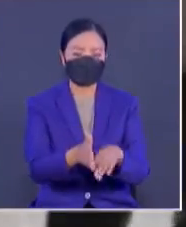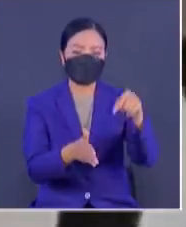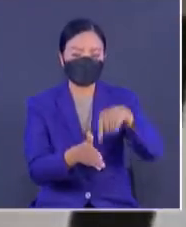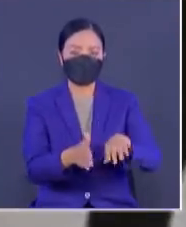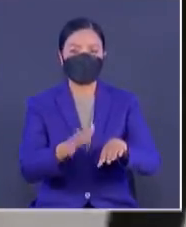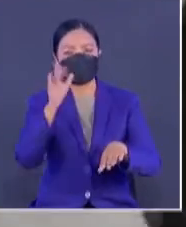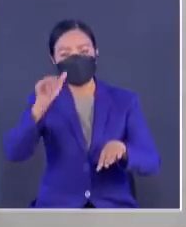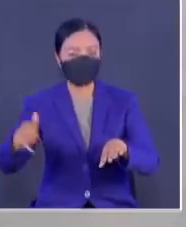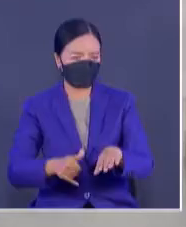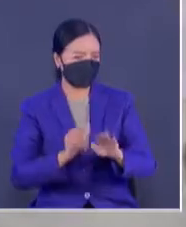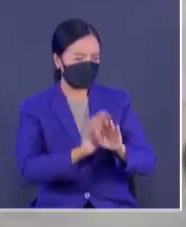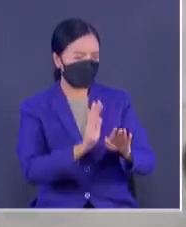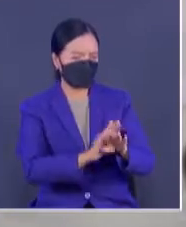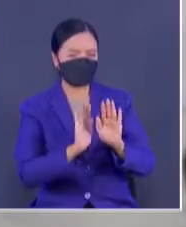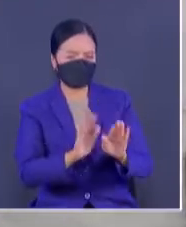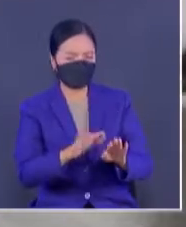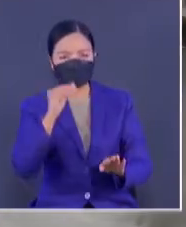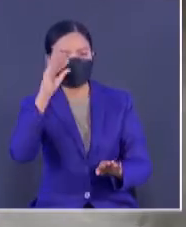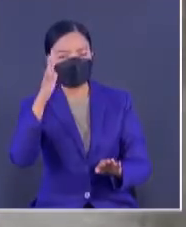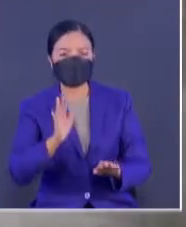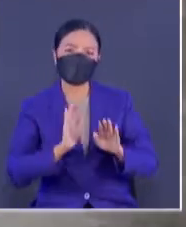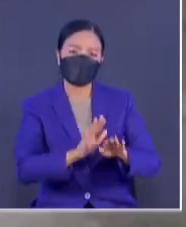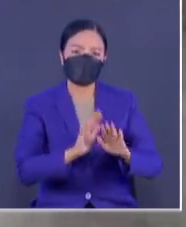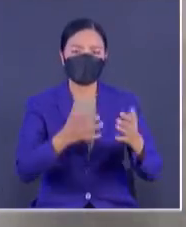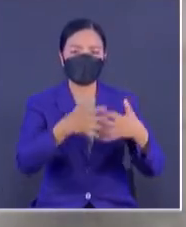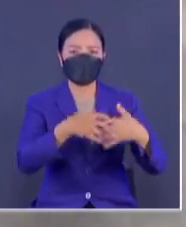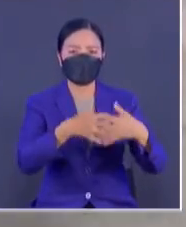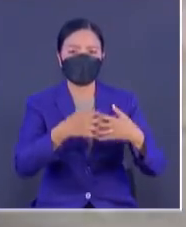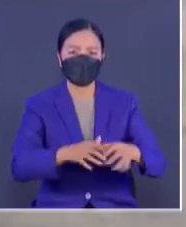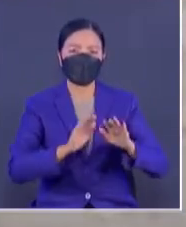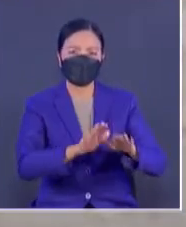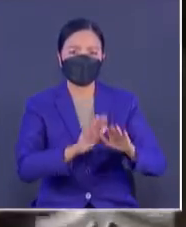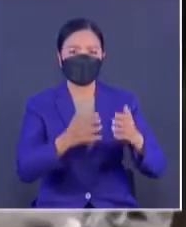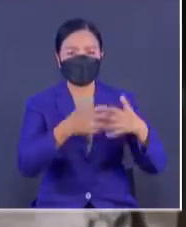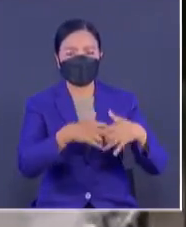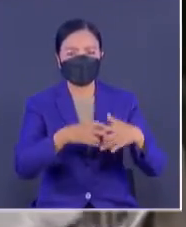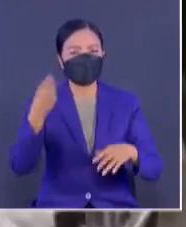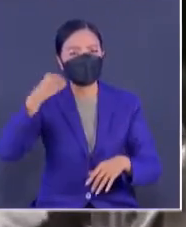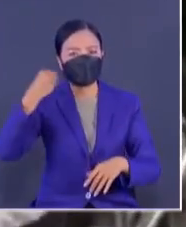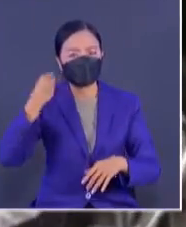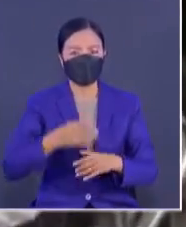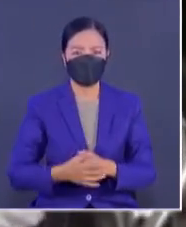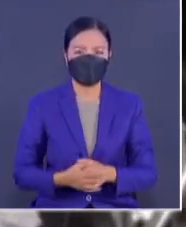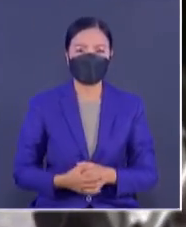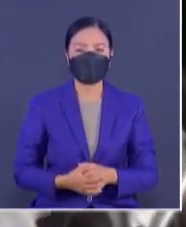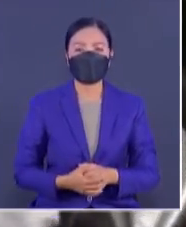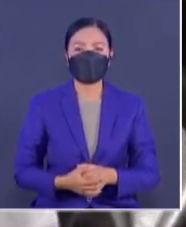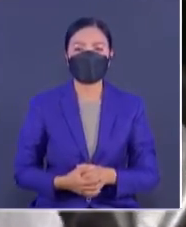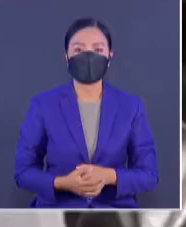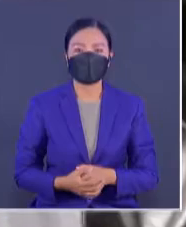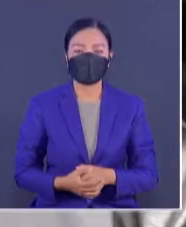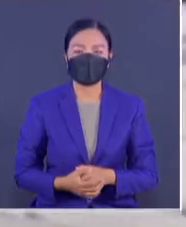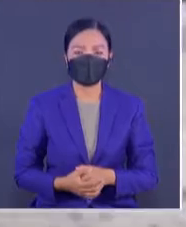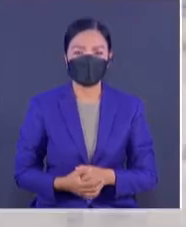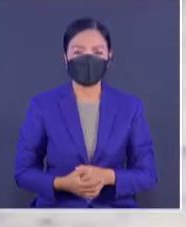าอีกทีปลุกไม่ตื่นครับเนี่ยครับโชคดีที่ติดเครื่องไว้นะครับแต่ว่าเหตุการณ์แบบนี้เกิดขึ้นเป็นประจำนะครับติดเครื่องไว้ให้เด็กอยู่ในร